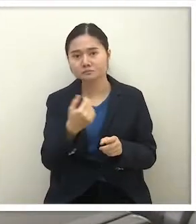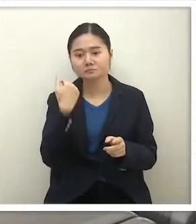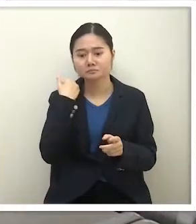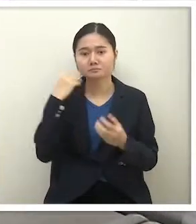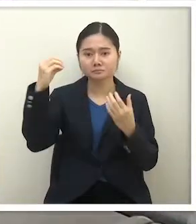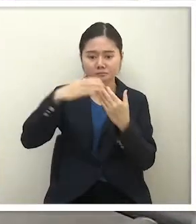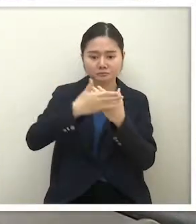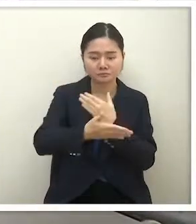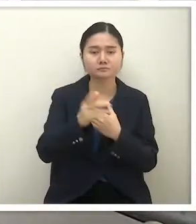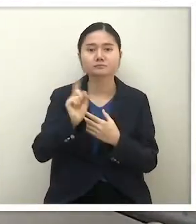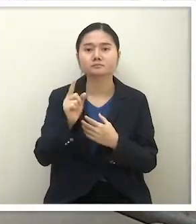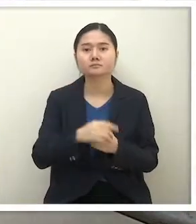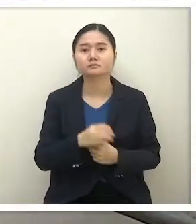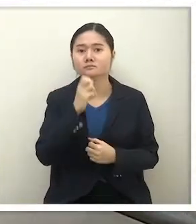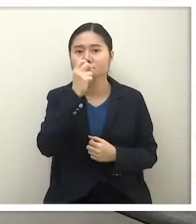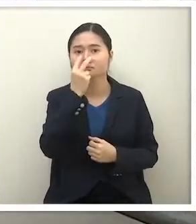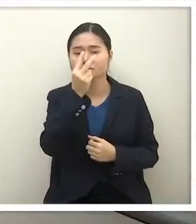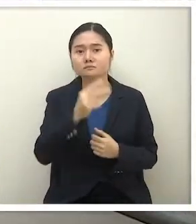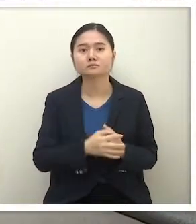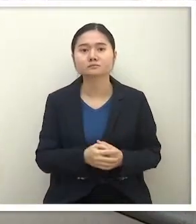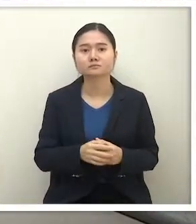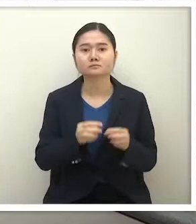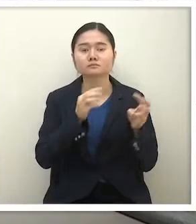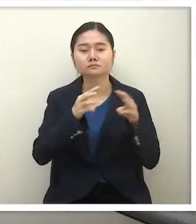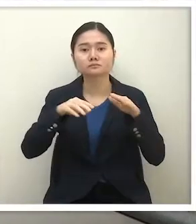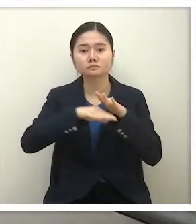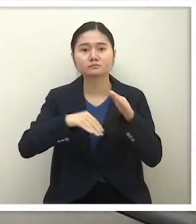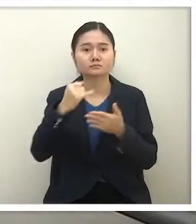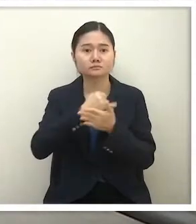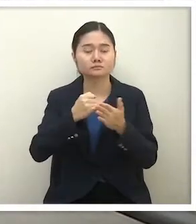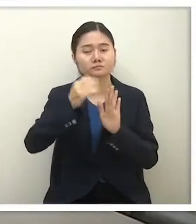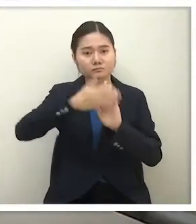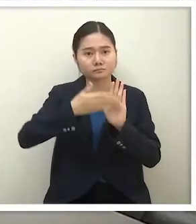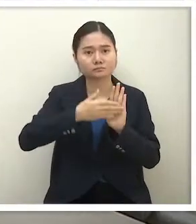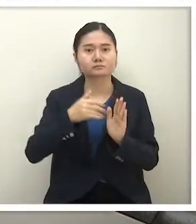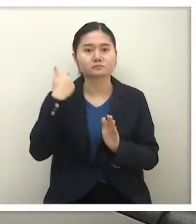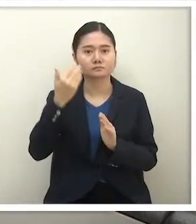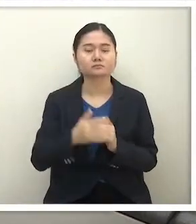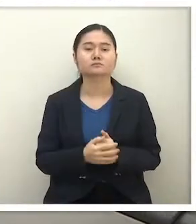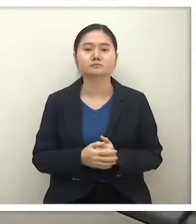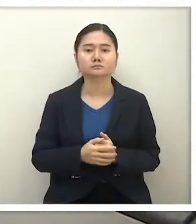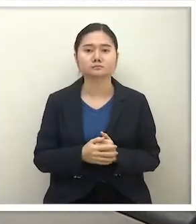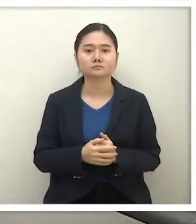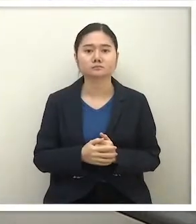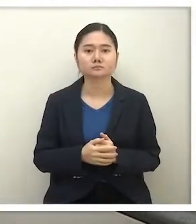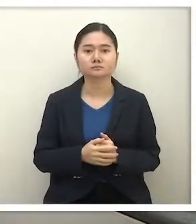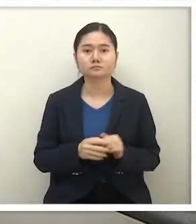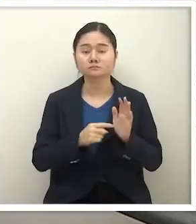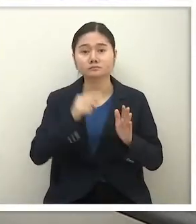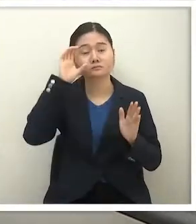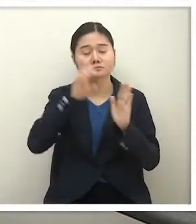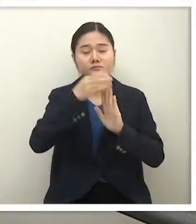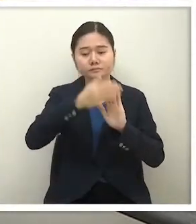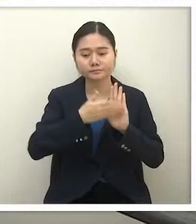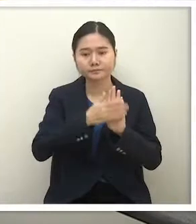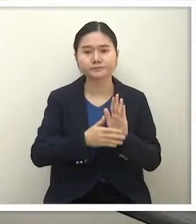ยังไงเราลองมาดูหลักการเบื้องต้นในการวาดภาพฉากหลังดูนะครับอย่างภาพฉากหลังตัวนี้เนี่